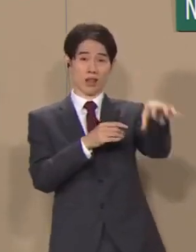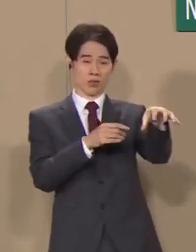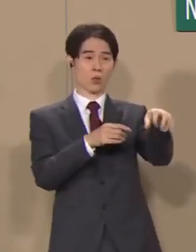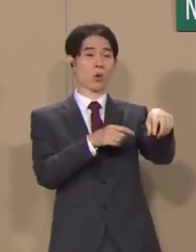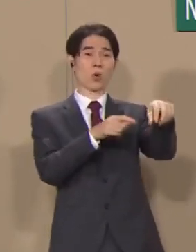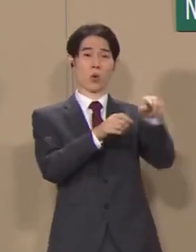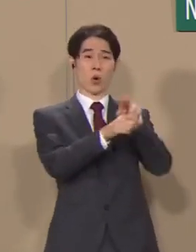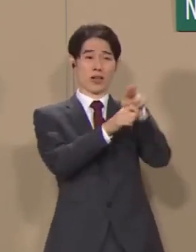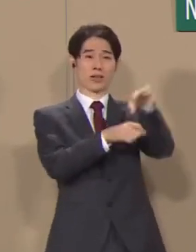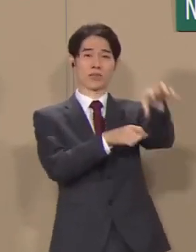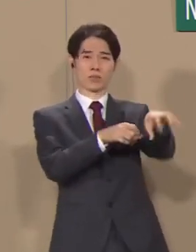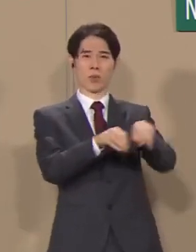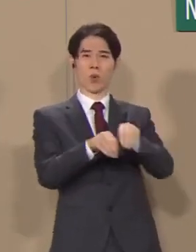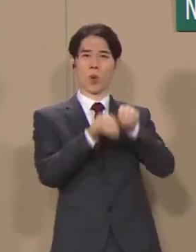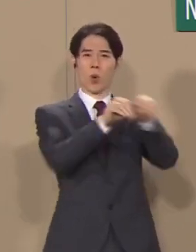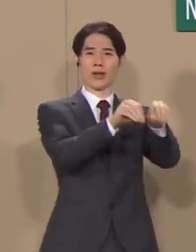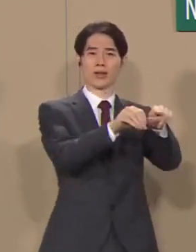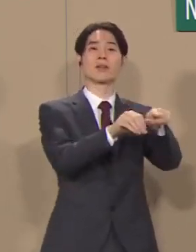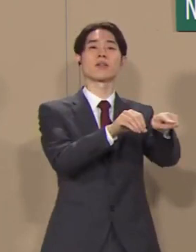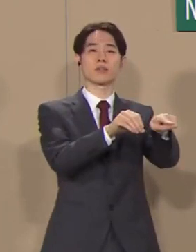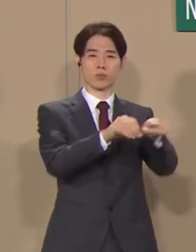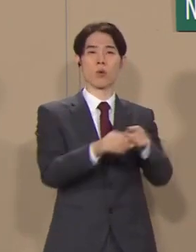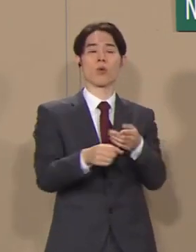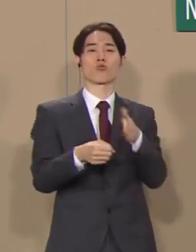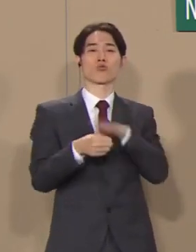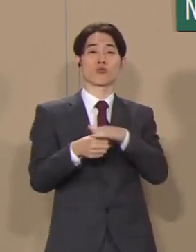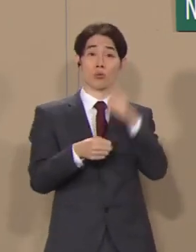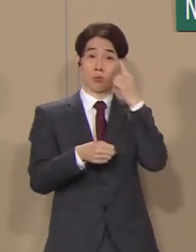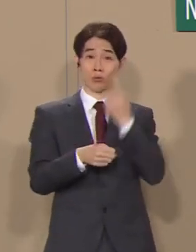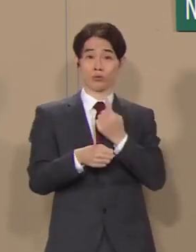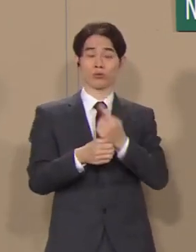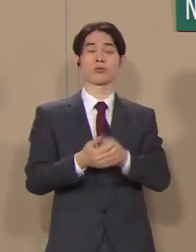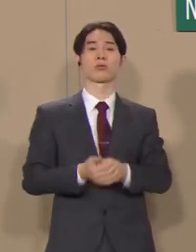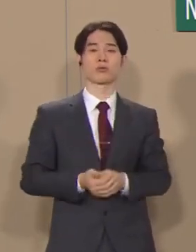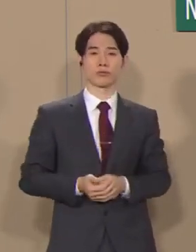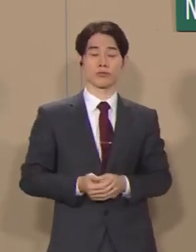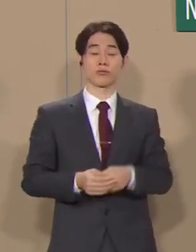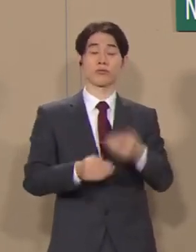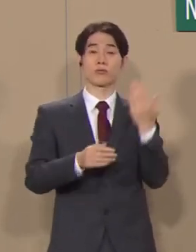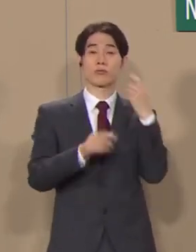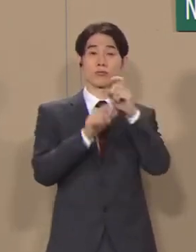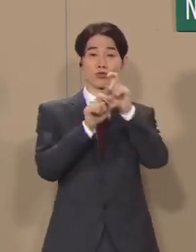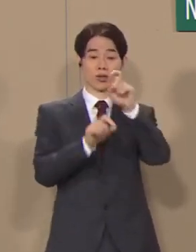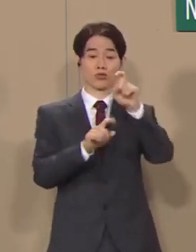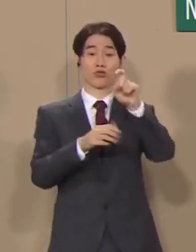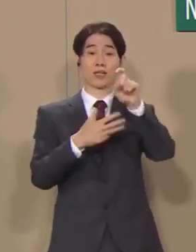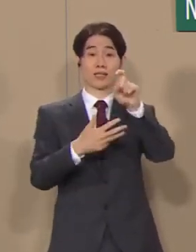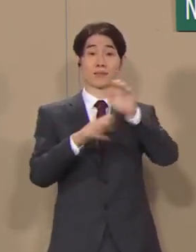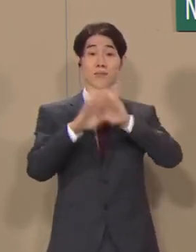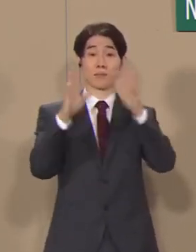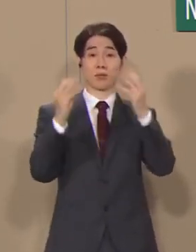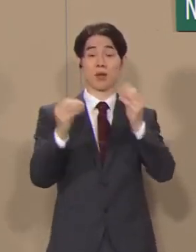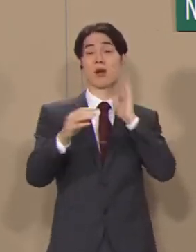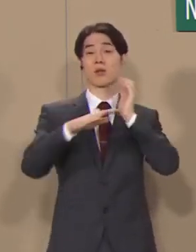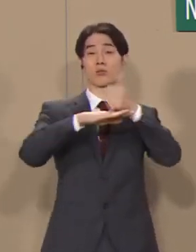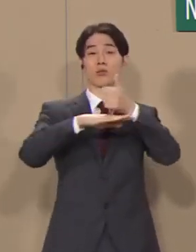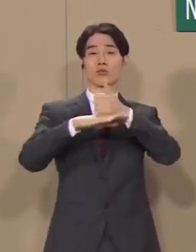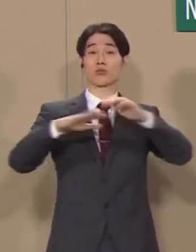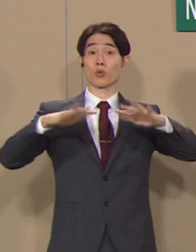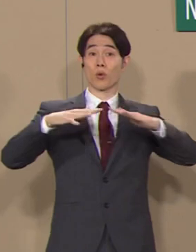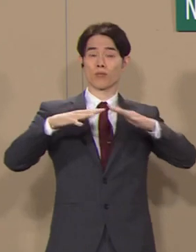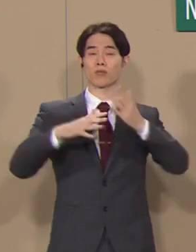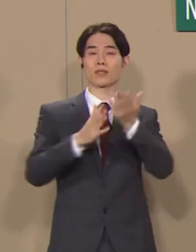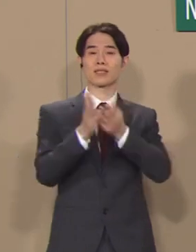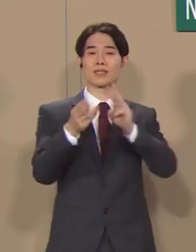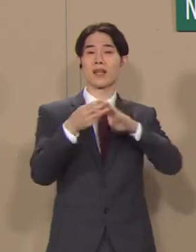が含まれると我々 nhk 等は考えています10月18日に行われた党首討論できた